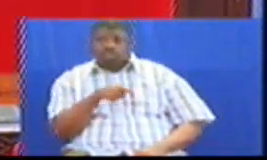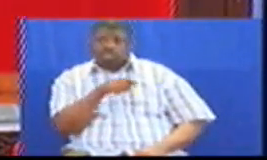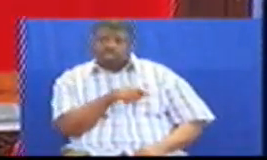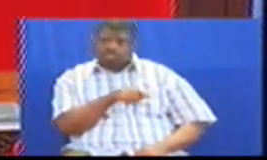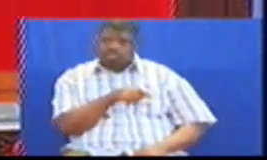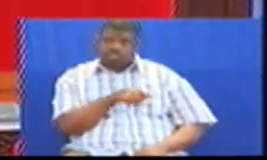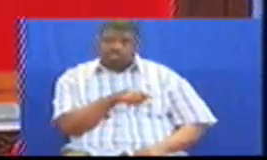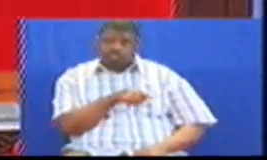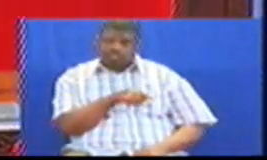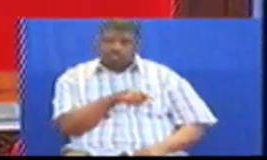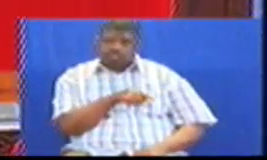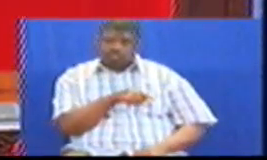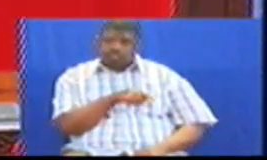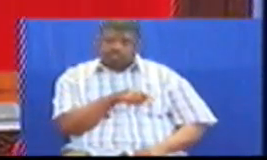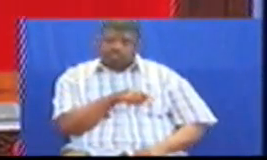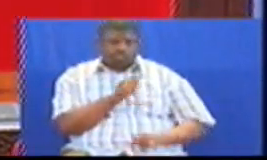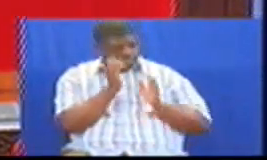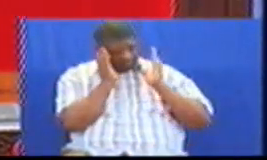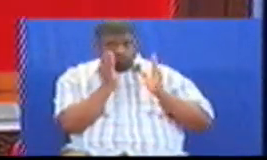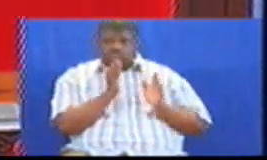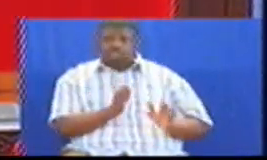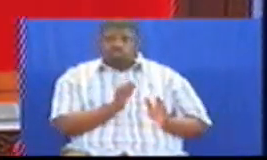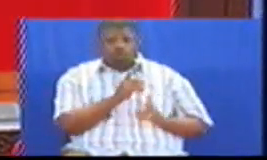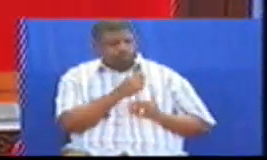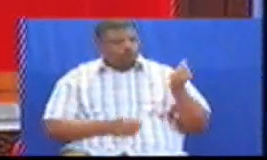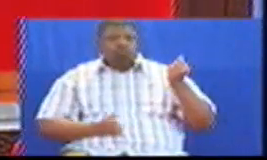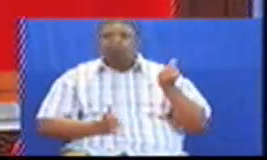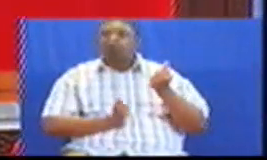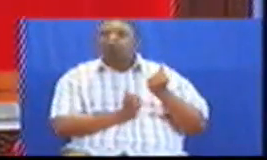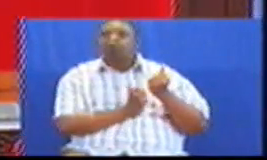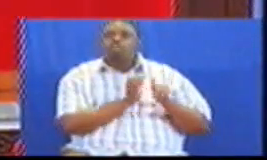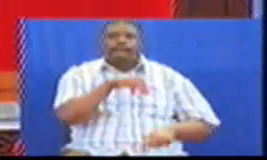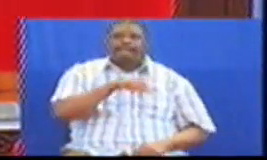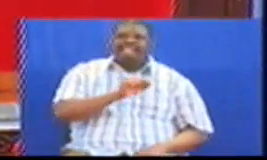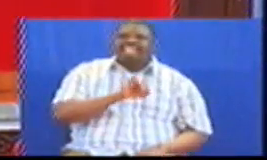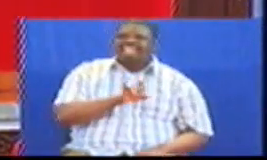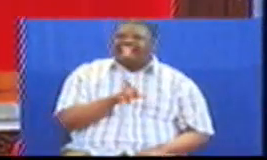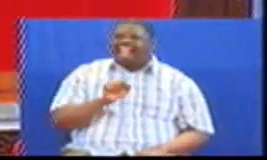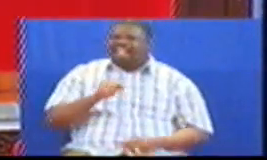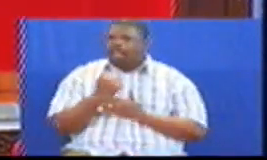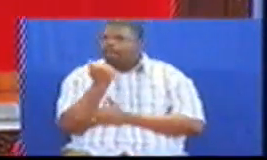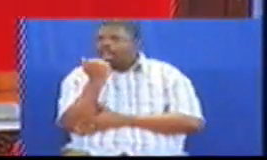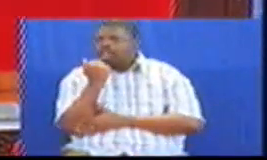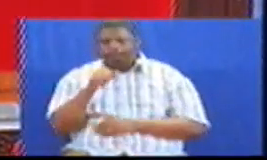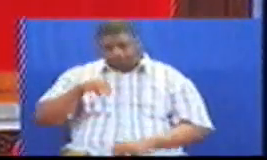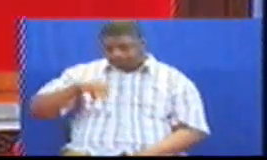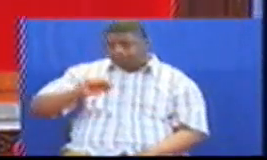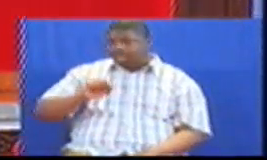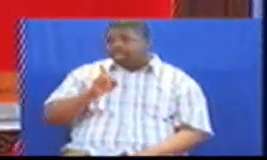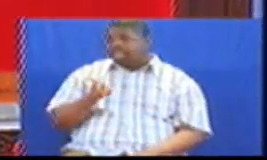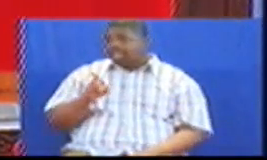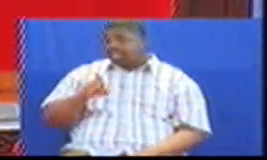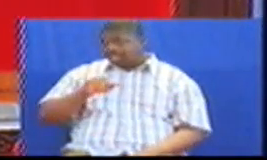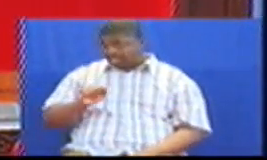sana Mheshimiwa Dr. Mahiga kwa hotuba